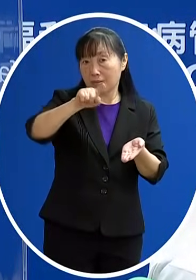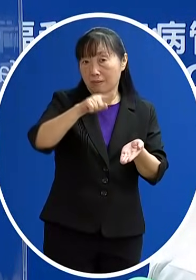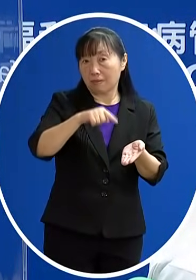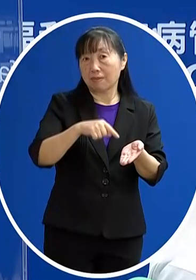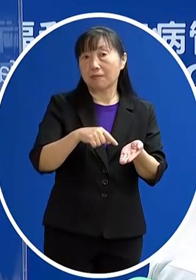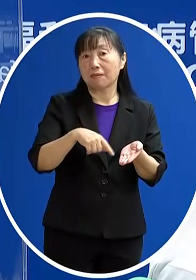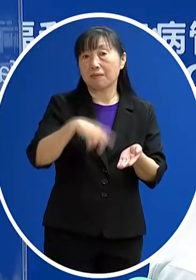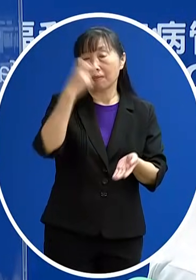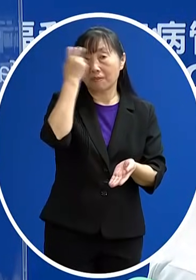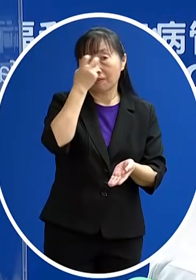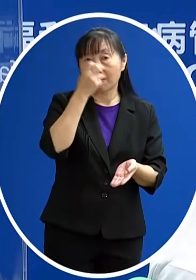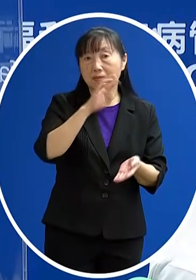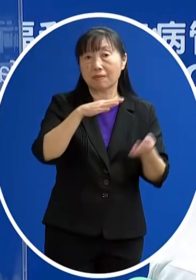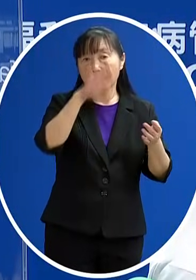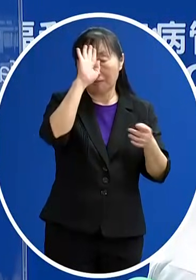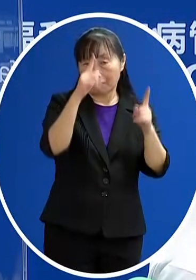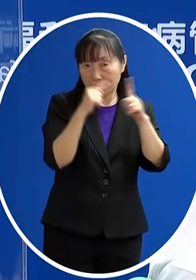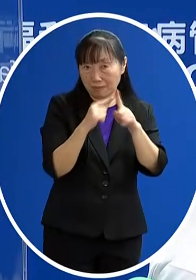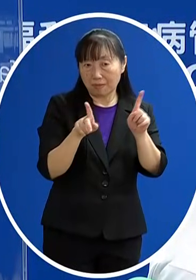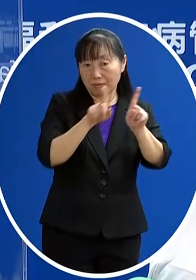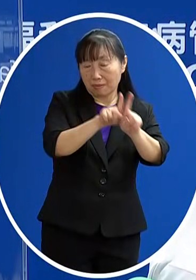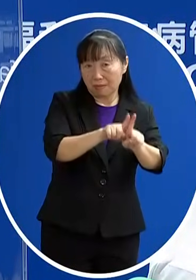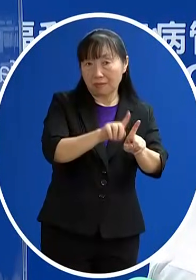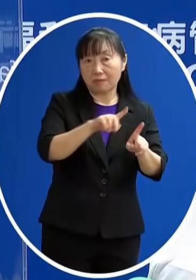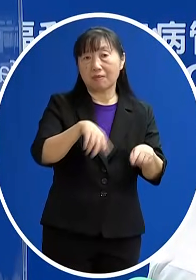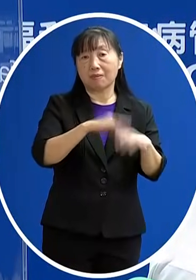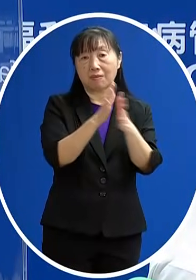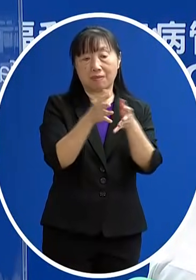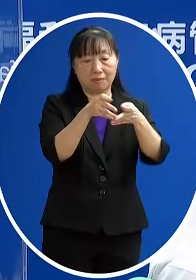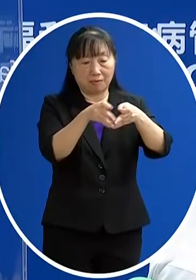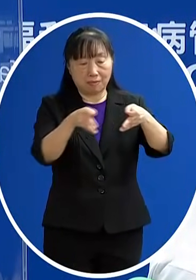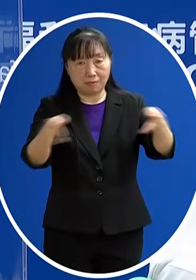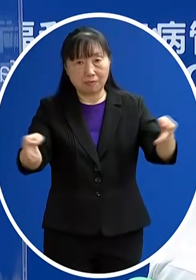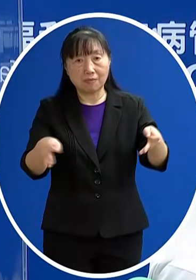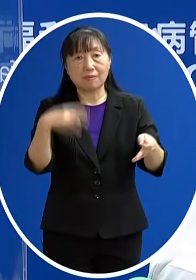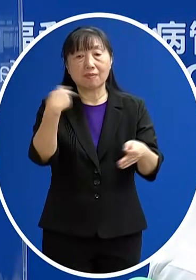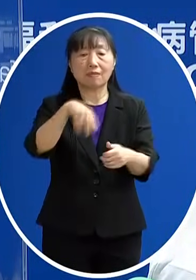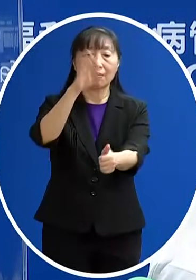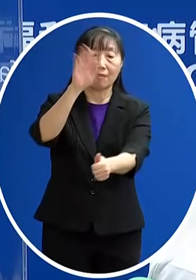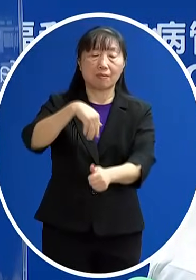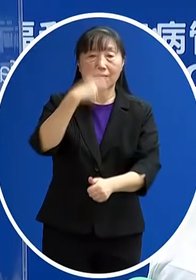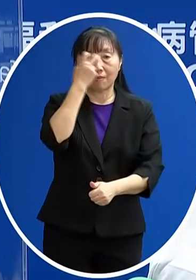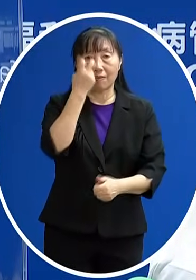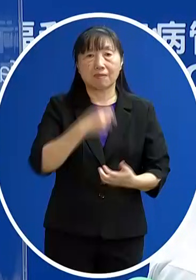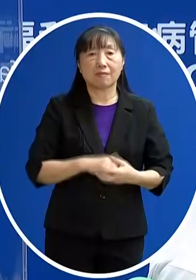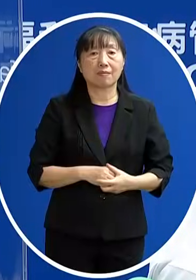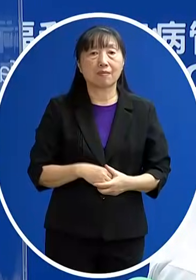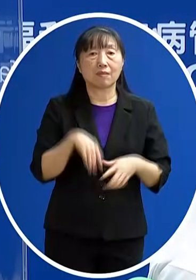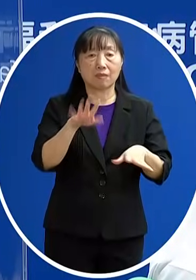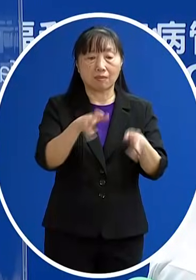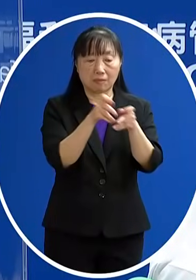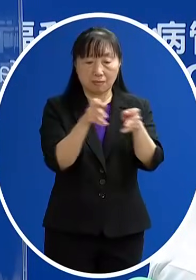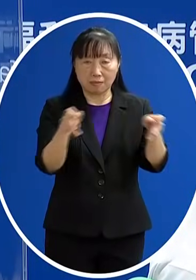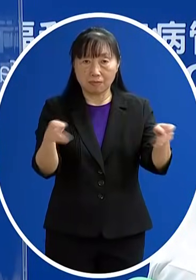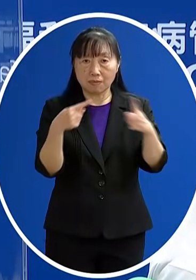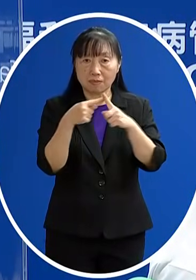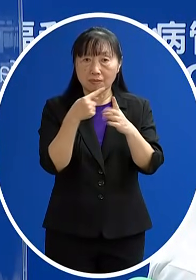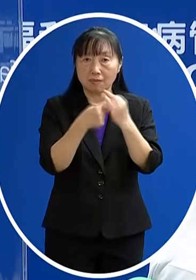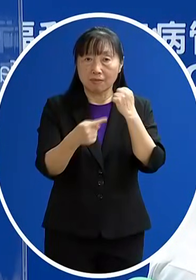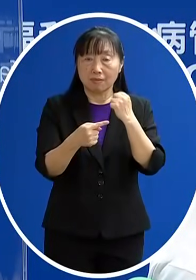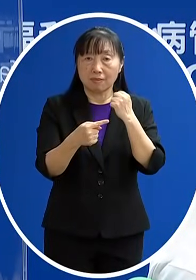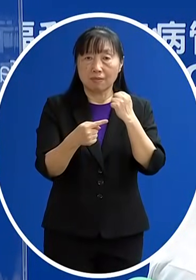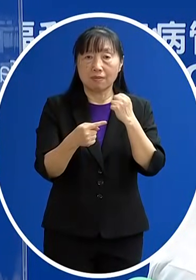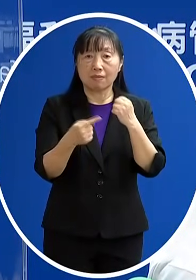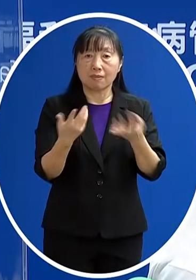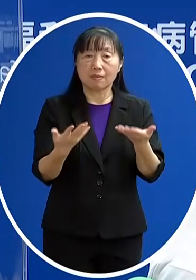病的家属的名册，那交由卫生单位追踪及采检。那目前这框列的人数总